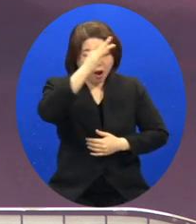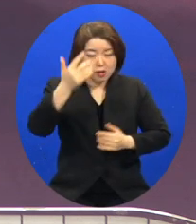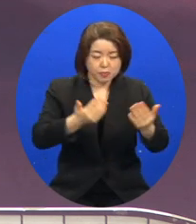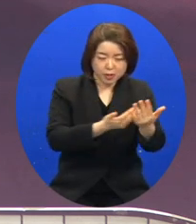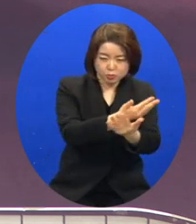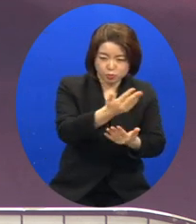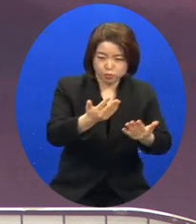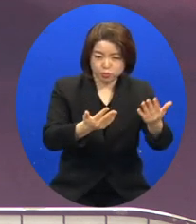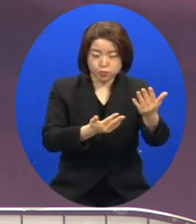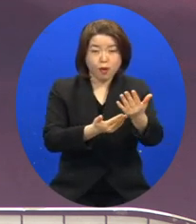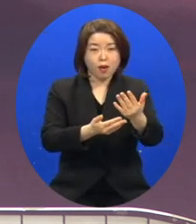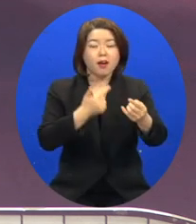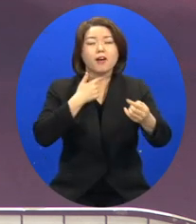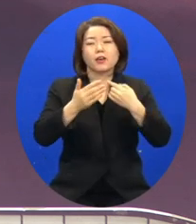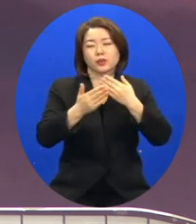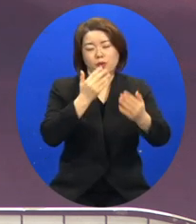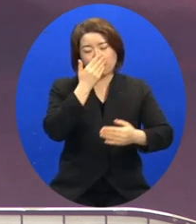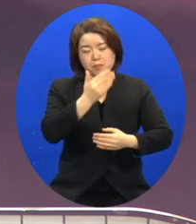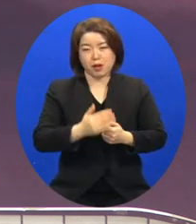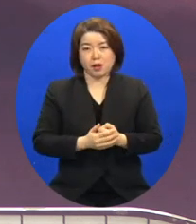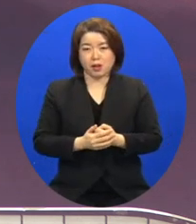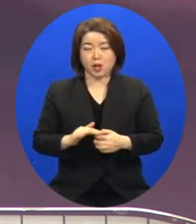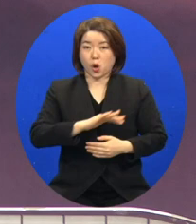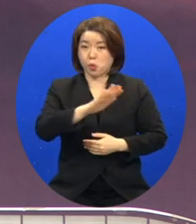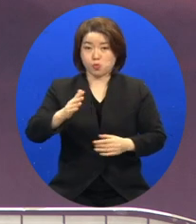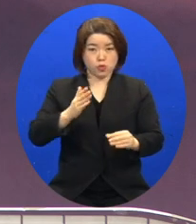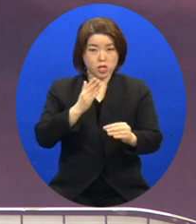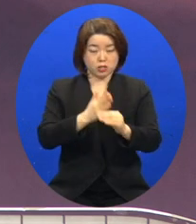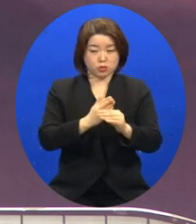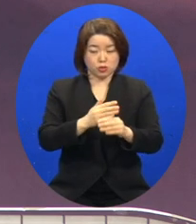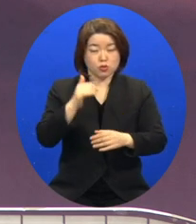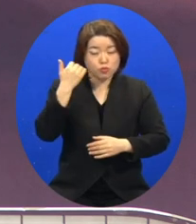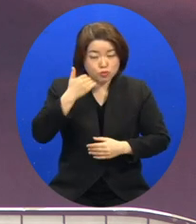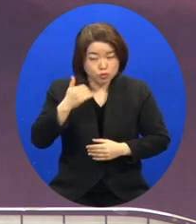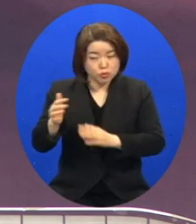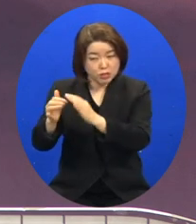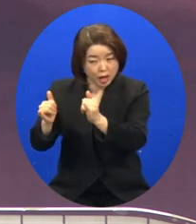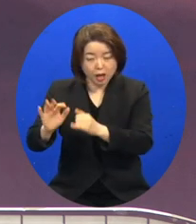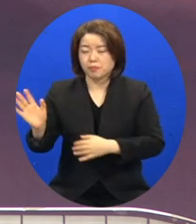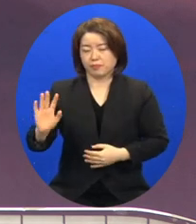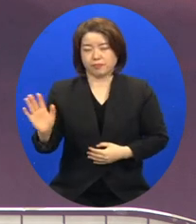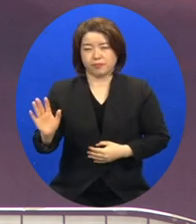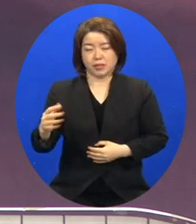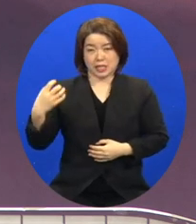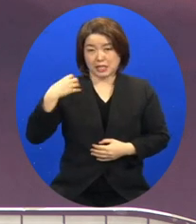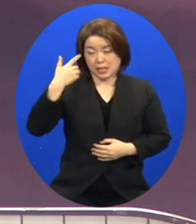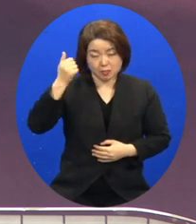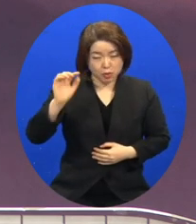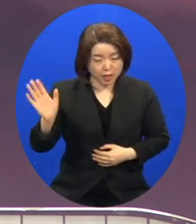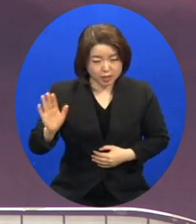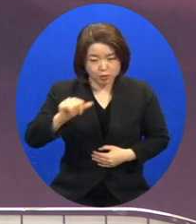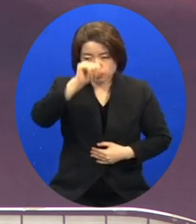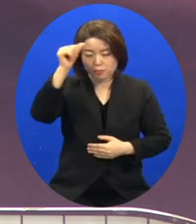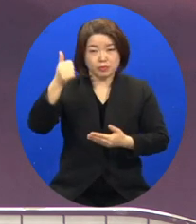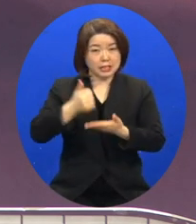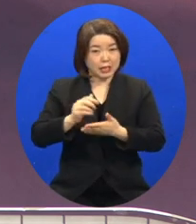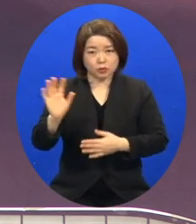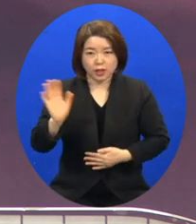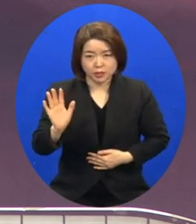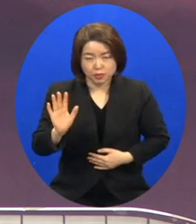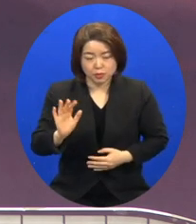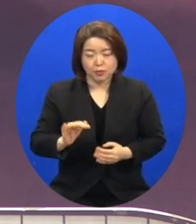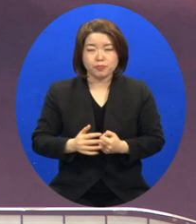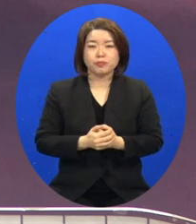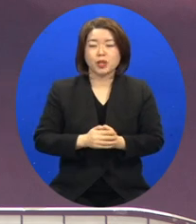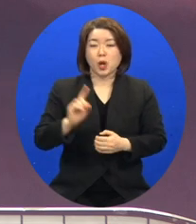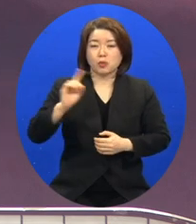뿐입니다 우리의 중심에 뇨 누 구 어떤 사람도 아닙니다 담임목사 도 아니고 장로도 아니고 또는